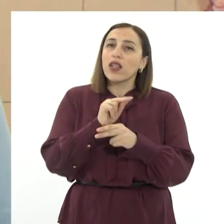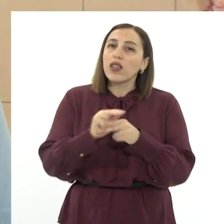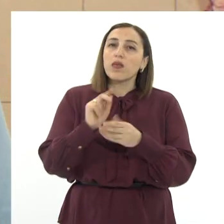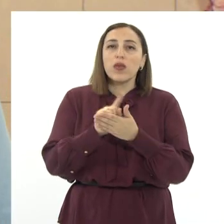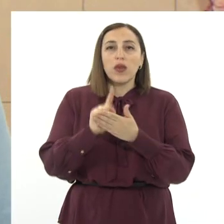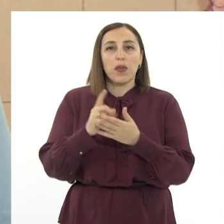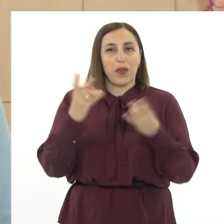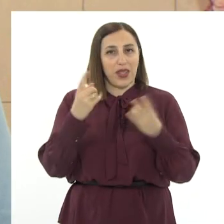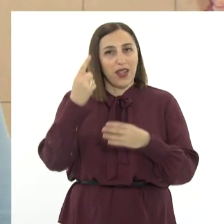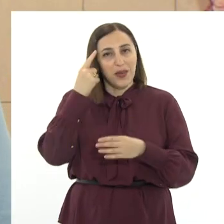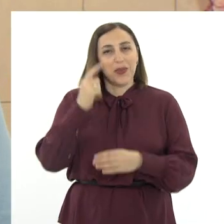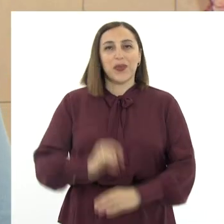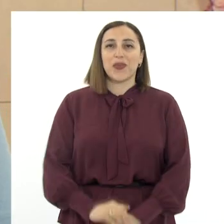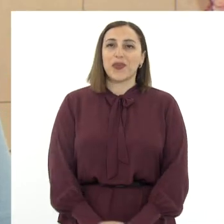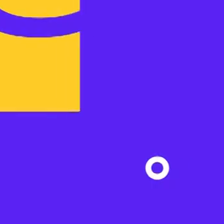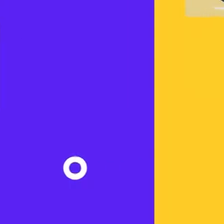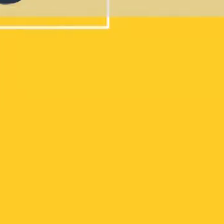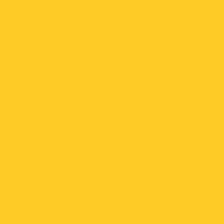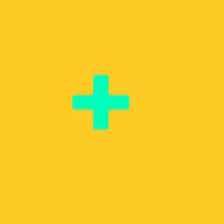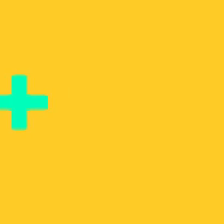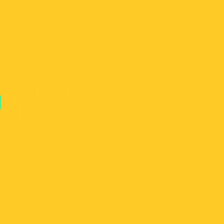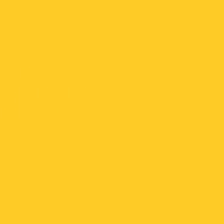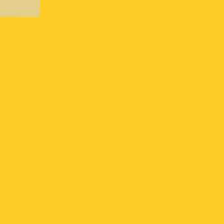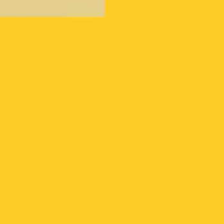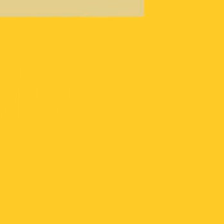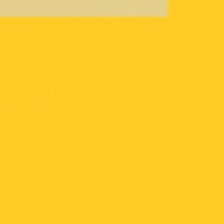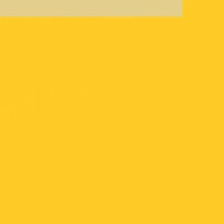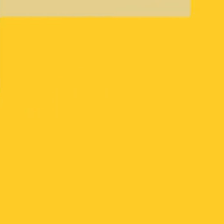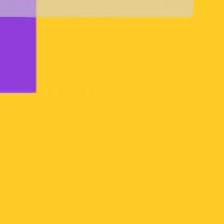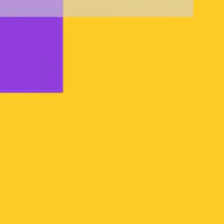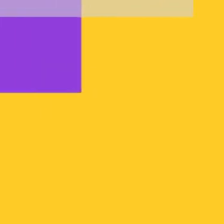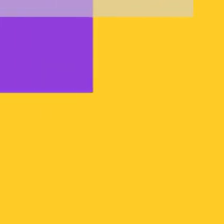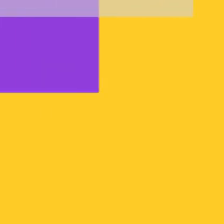ոչ թե պարզապես շուն, այլ դասերակված շուն պահելը։